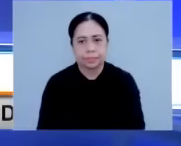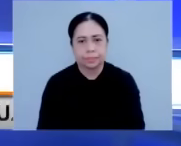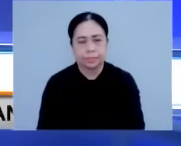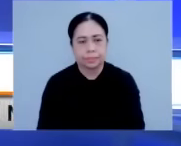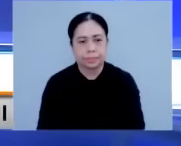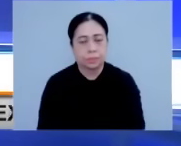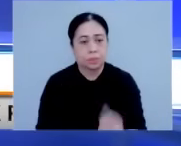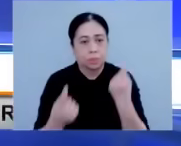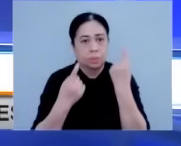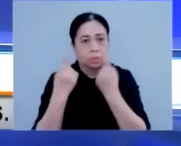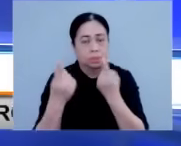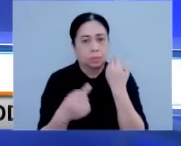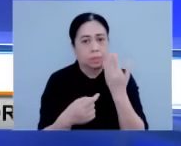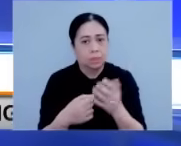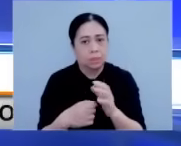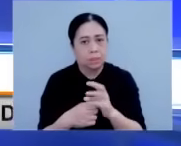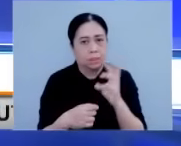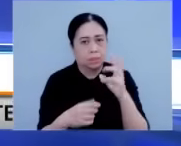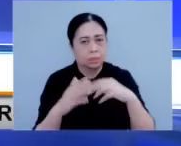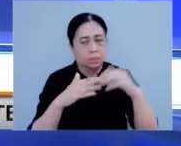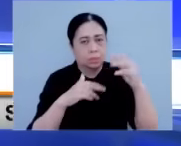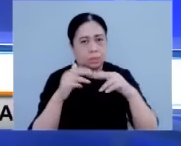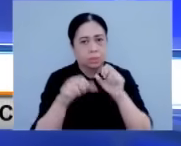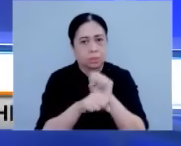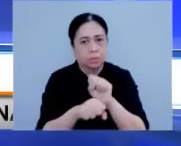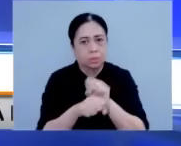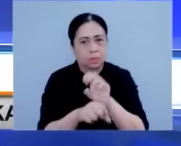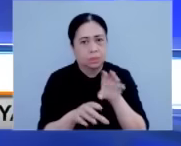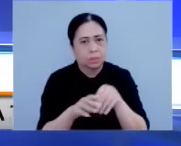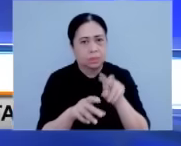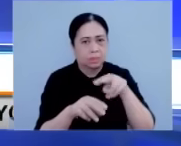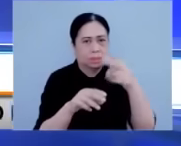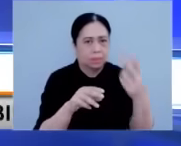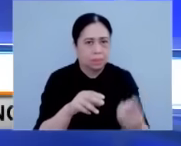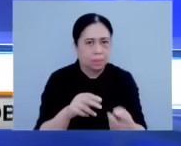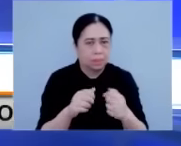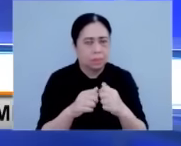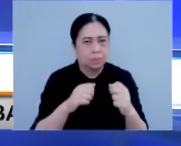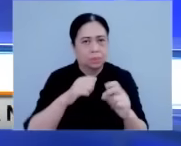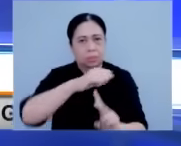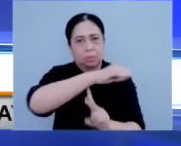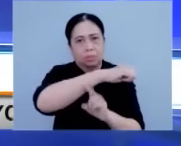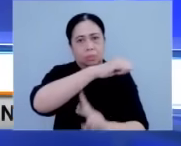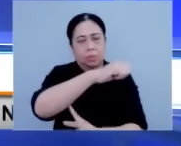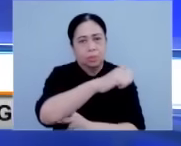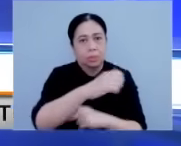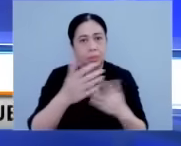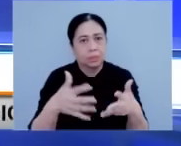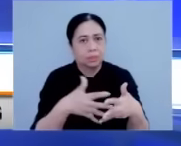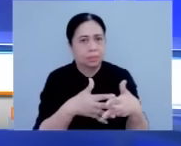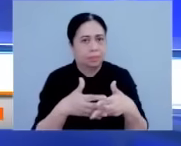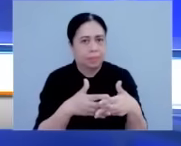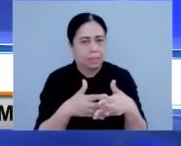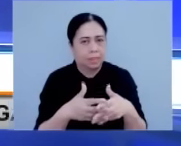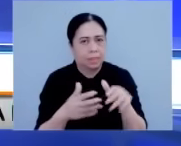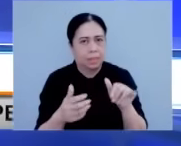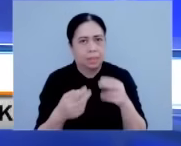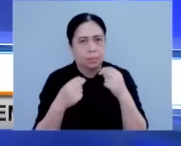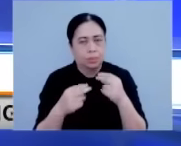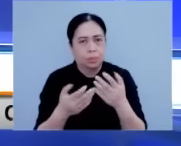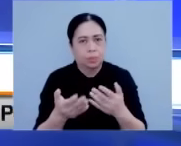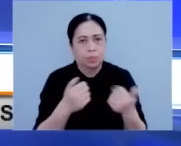Nangangambahang patay na ang anim na construction worker na kasamang nahulog sa gumuhong tulay sa Baltimore sa Amerika. Yan ang Frontline News